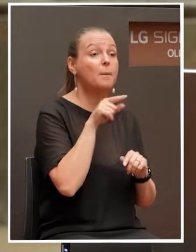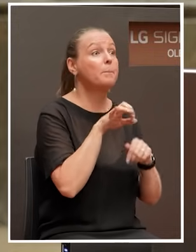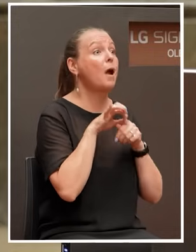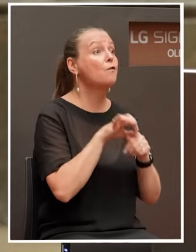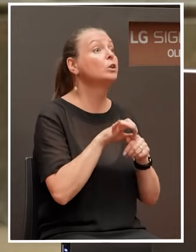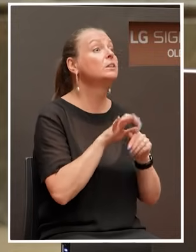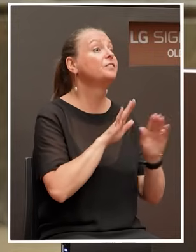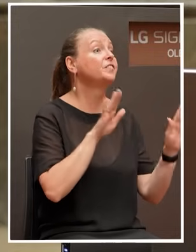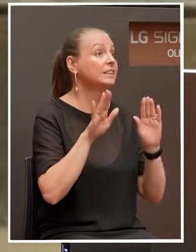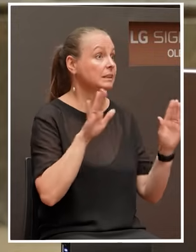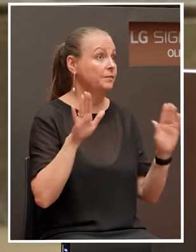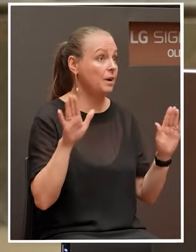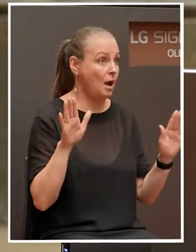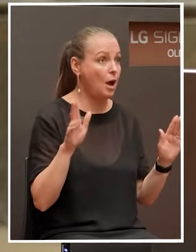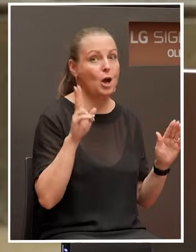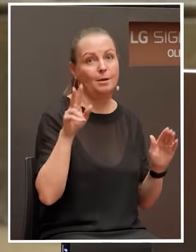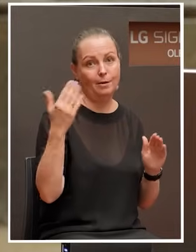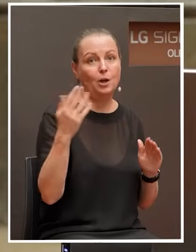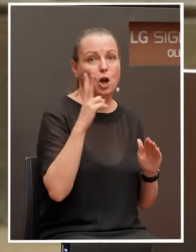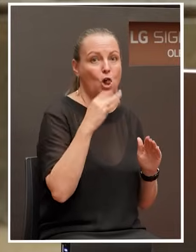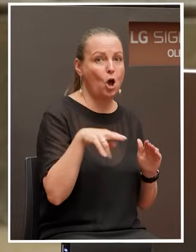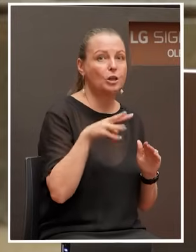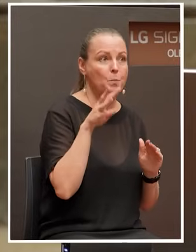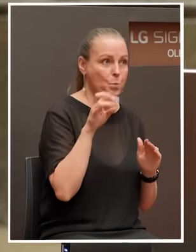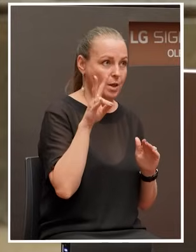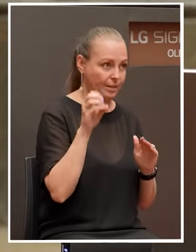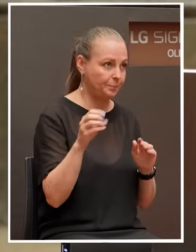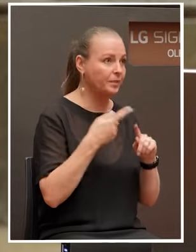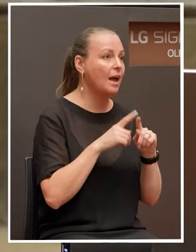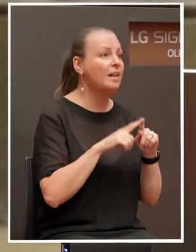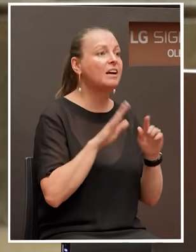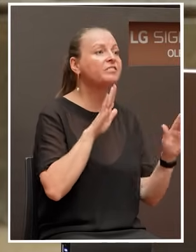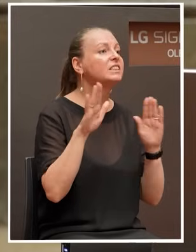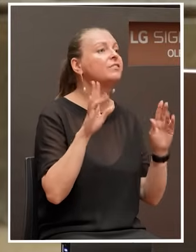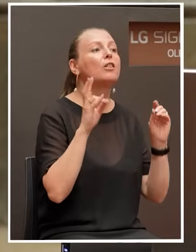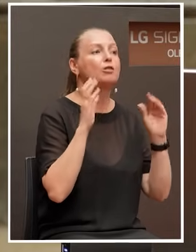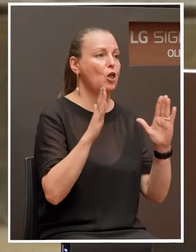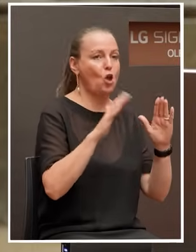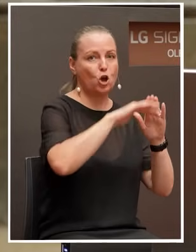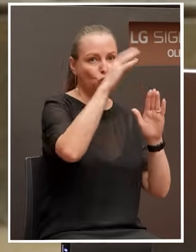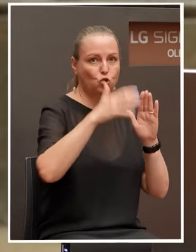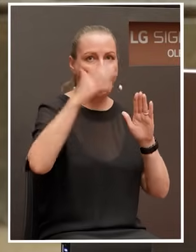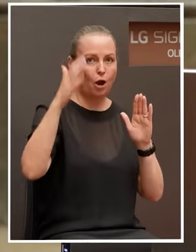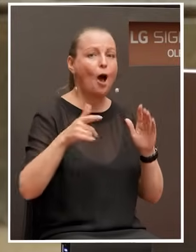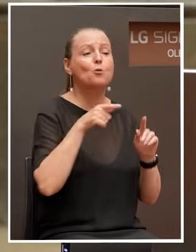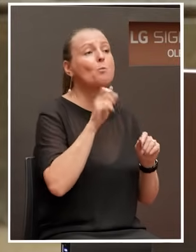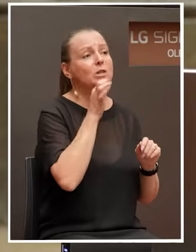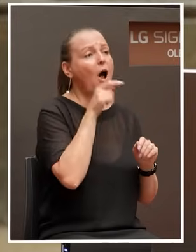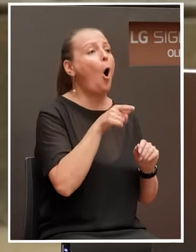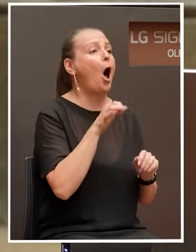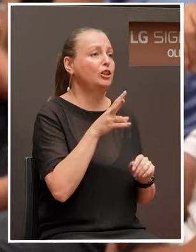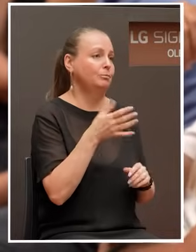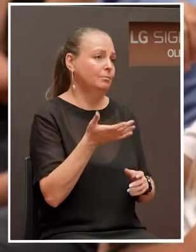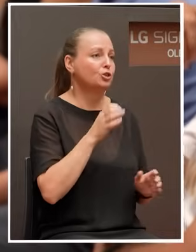выставка Клод Моне. Эта выставка не только стогов, но стога, безусловно, здесь чемпионы зрительского